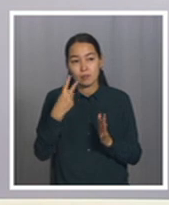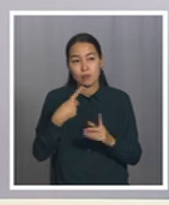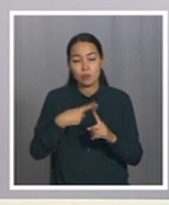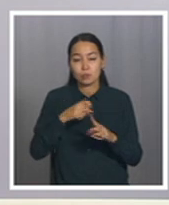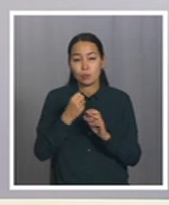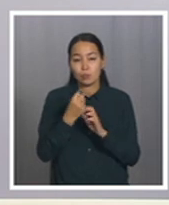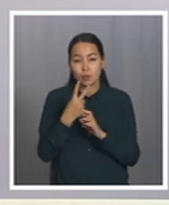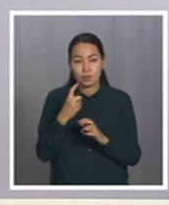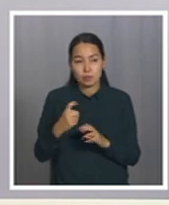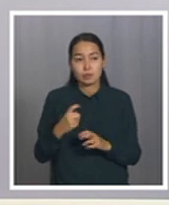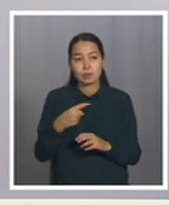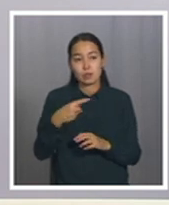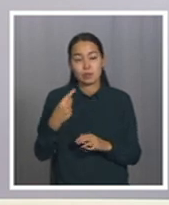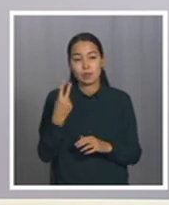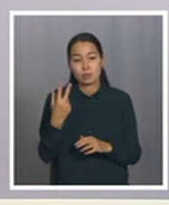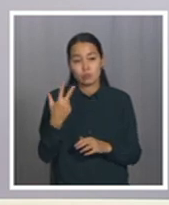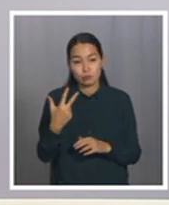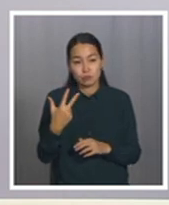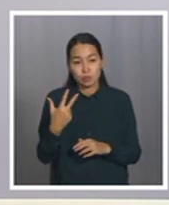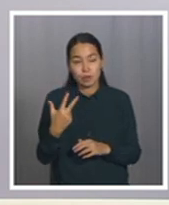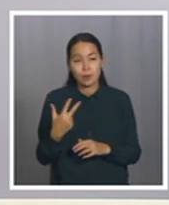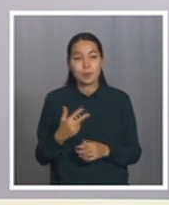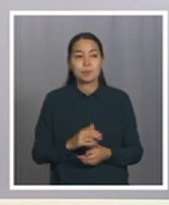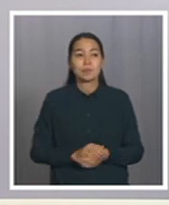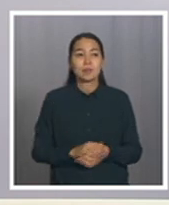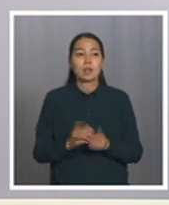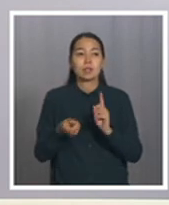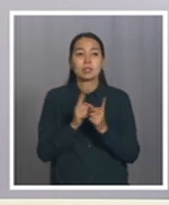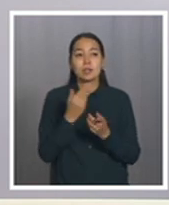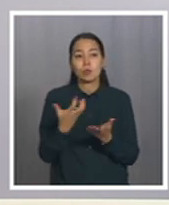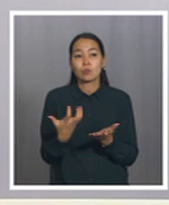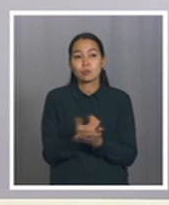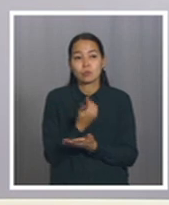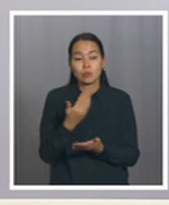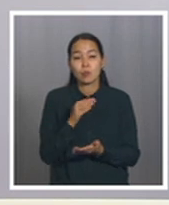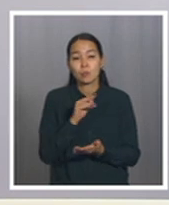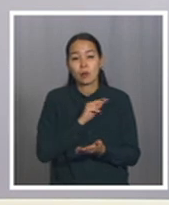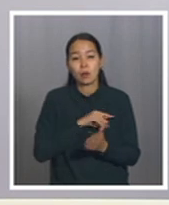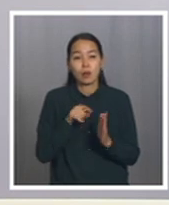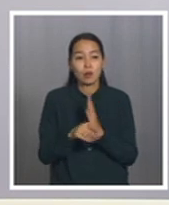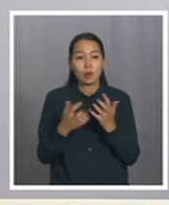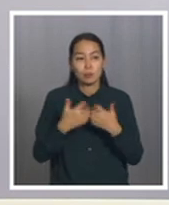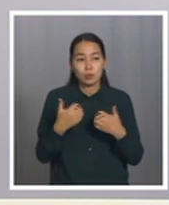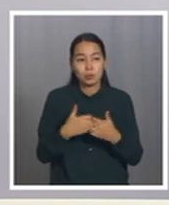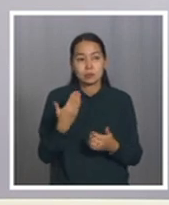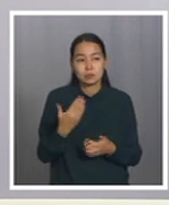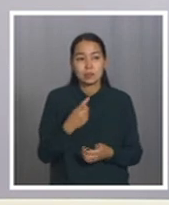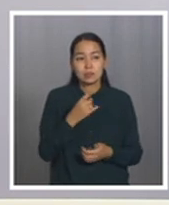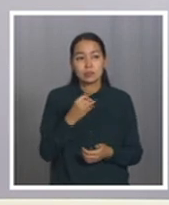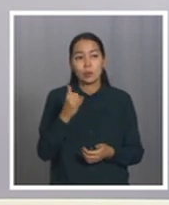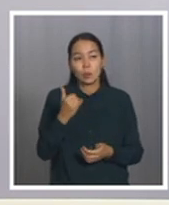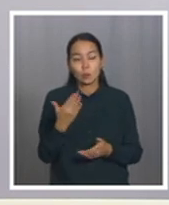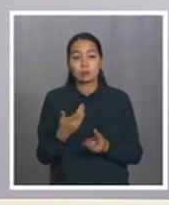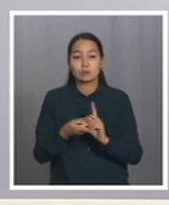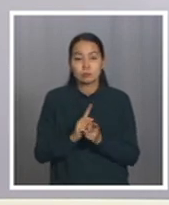3. Енді кері функцияны табу алгоритмін қолданамыз, яғни біріншісі біз x-ті y арқылы түрлендіріп алуымыз